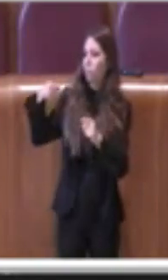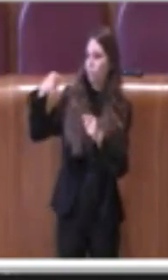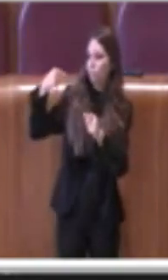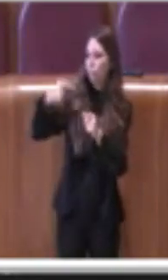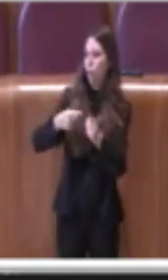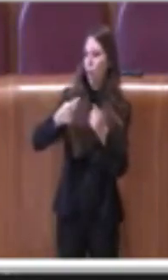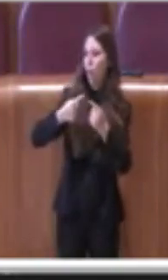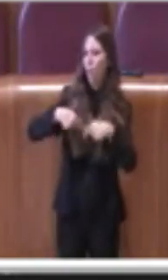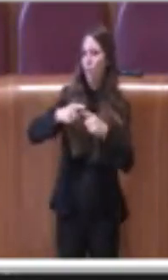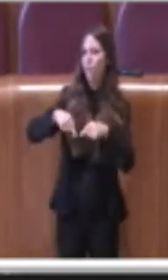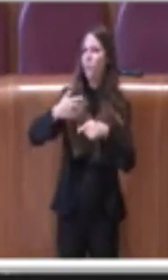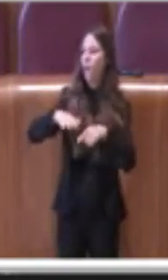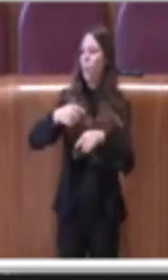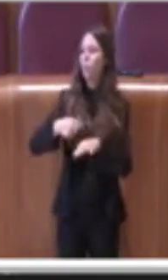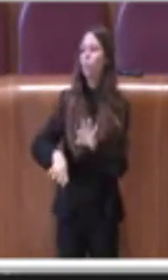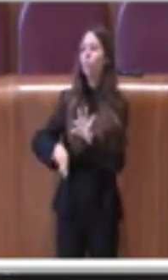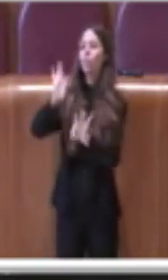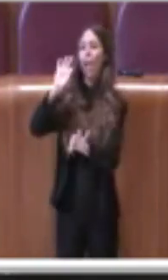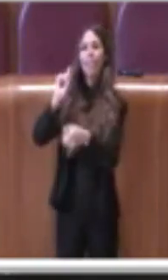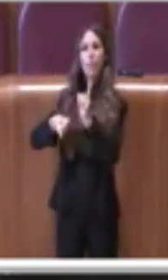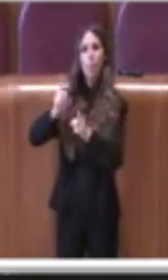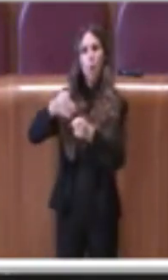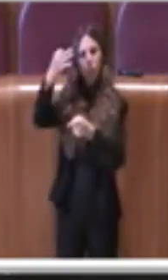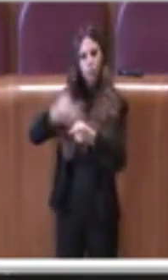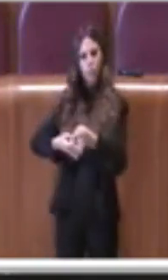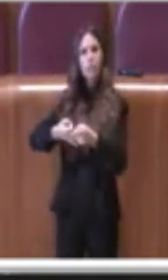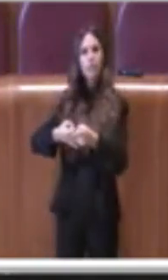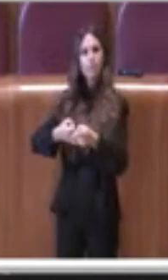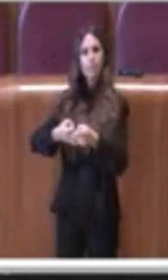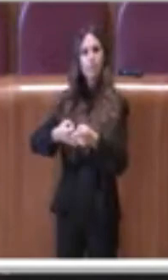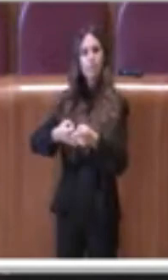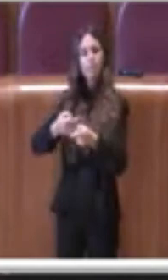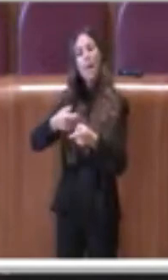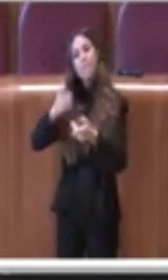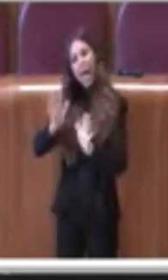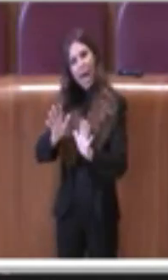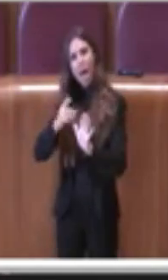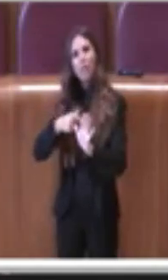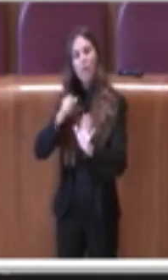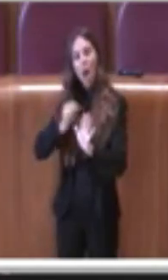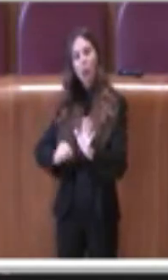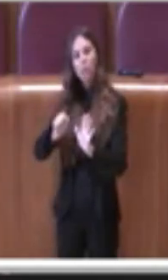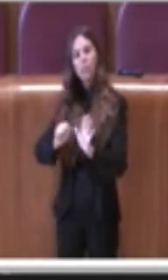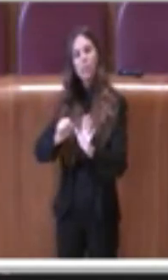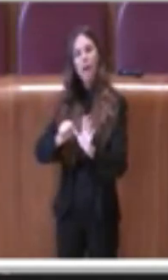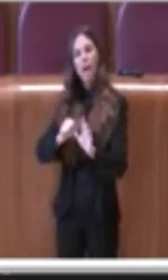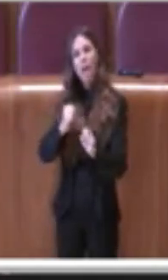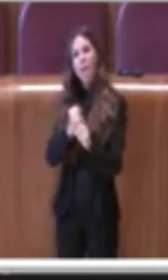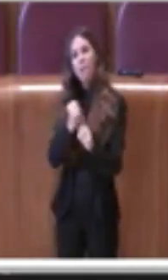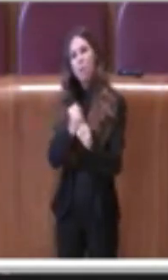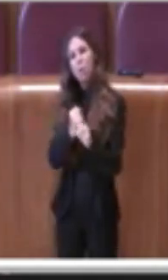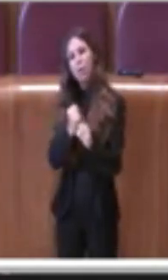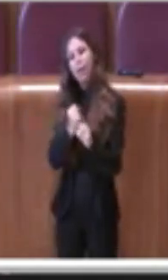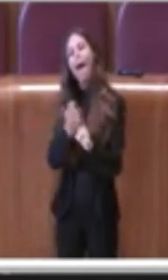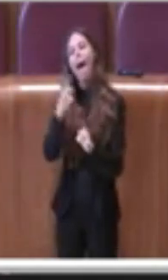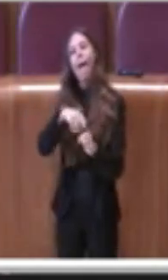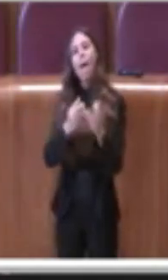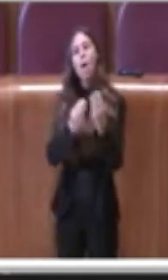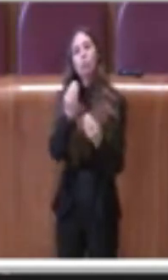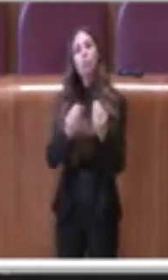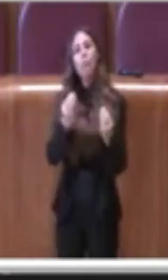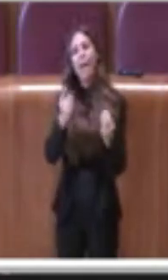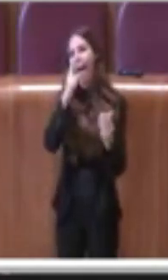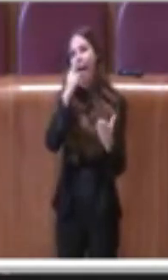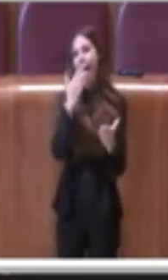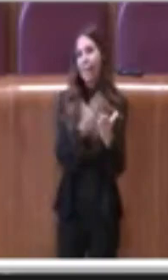degli indirizzi giusti e corretti, ma ha lasciato lavorare su uno strumento tecnico gli enti preposti, che